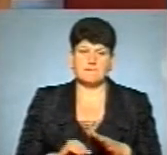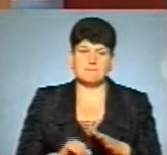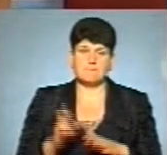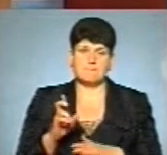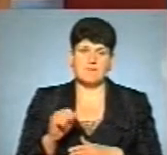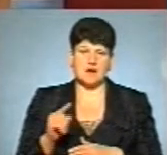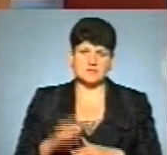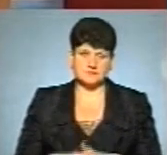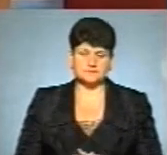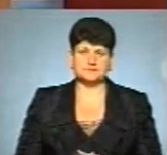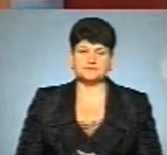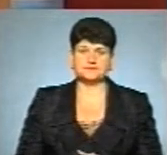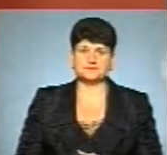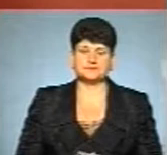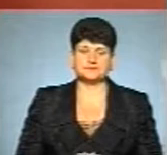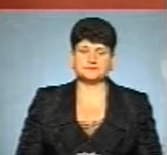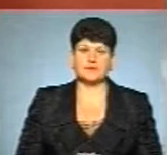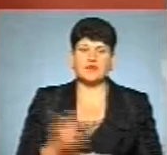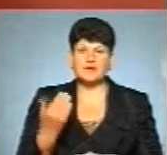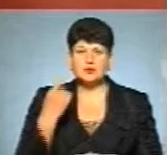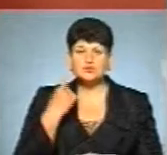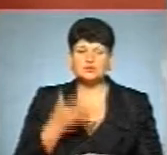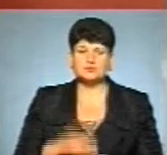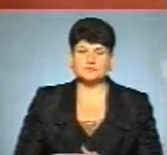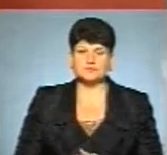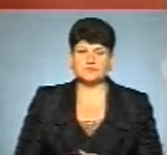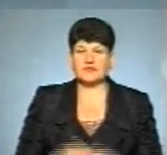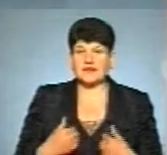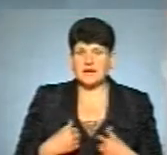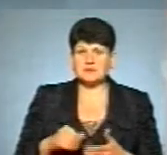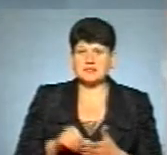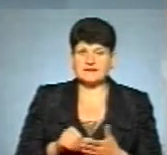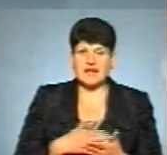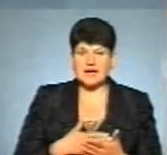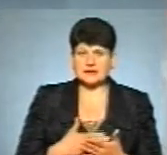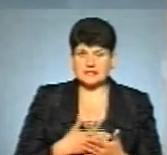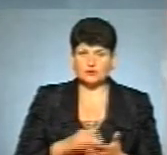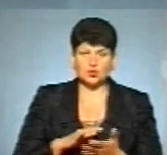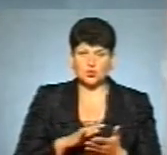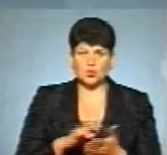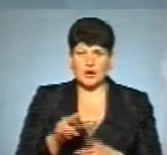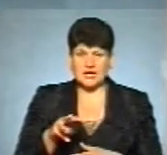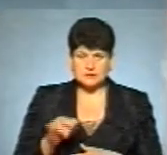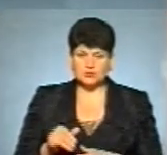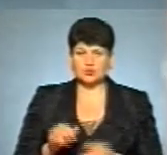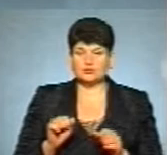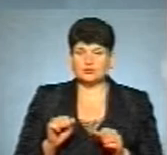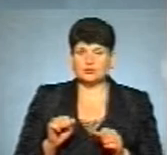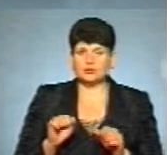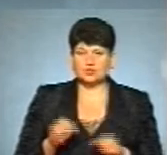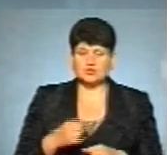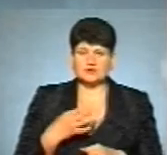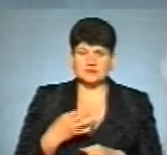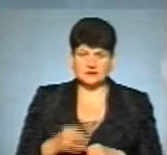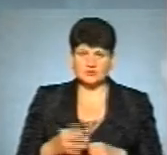в Кабміні. На вашу думку? Ну, я як представник активного туризму, то сказати, щоб що, 30 днів... Він трішки